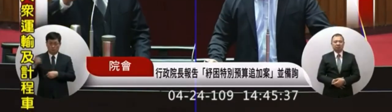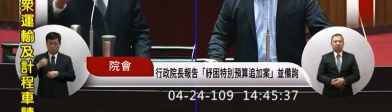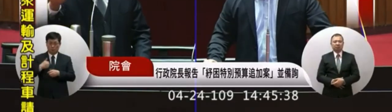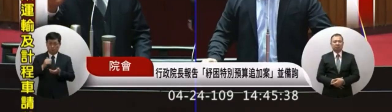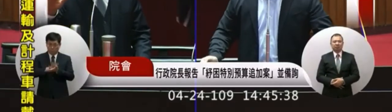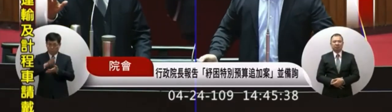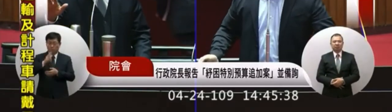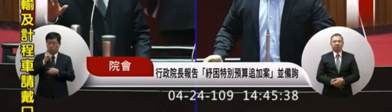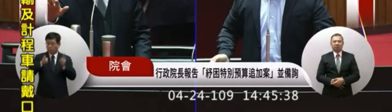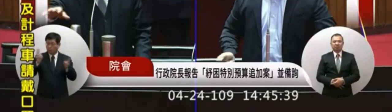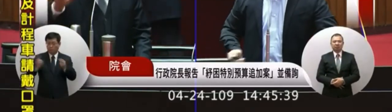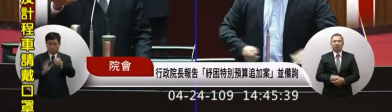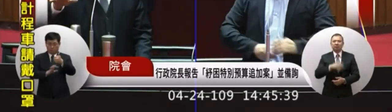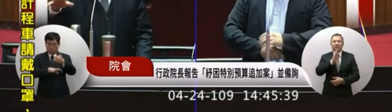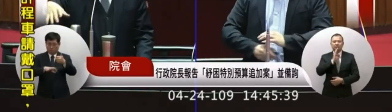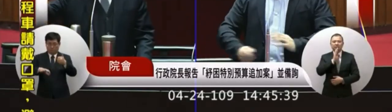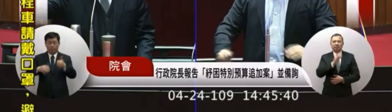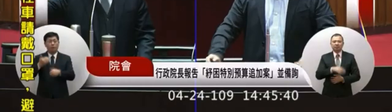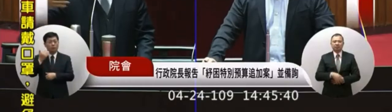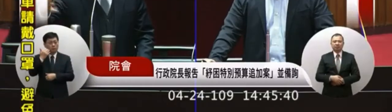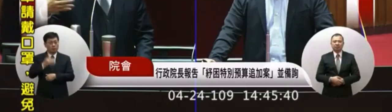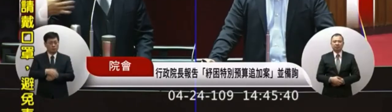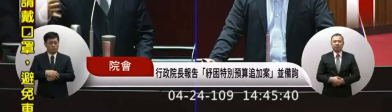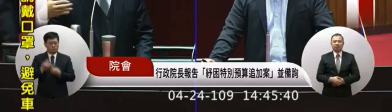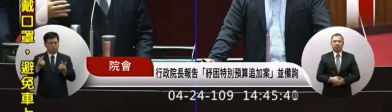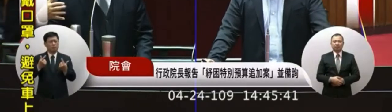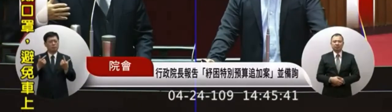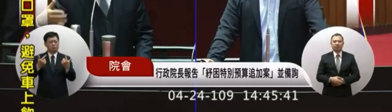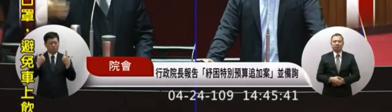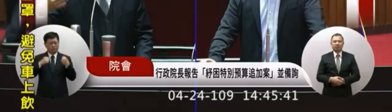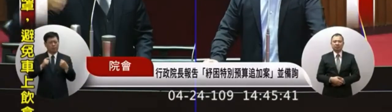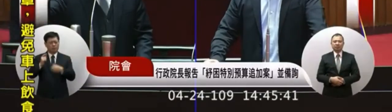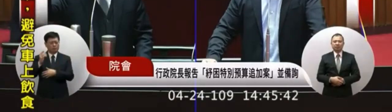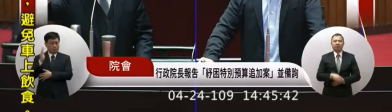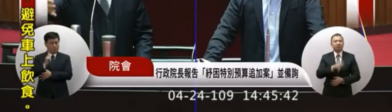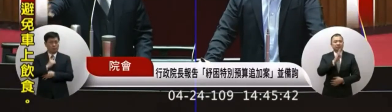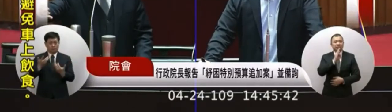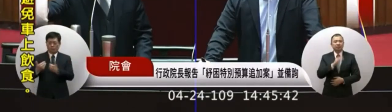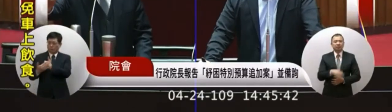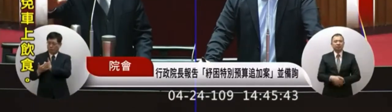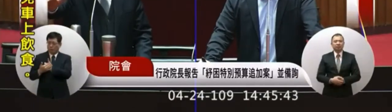我有交代各部会， 是 就是讲做政府的工课， 是